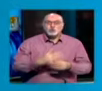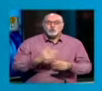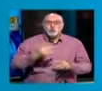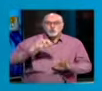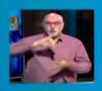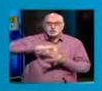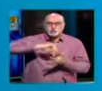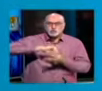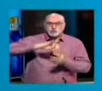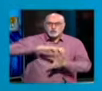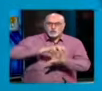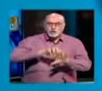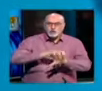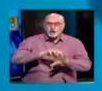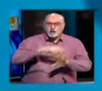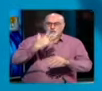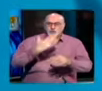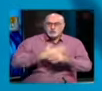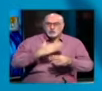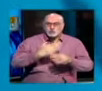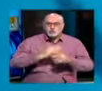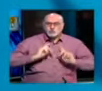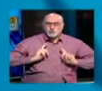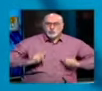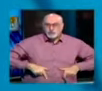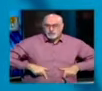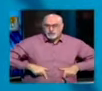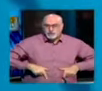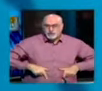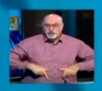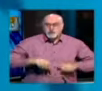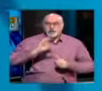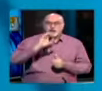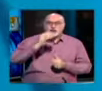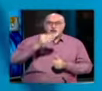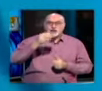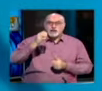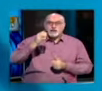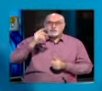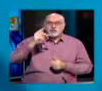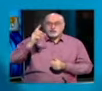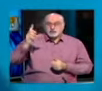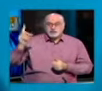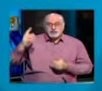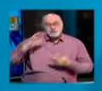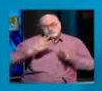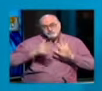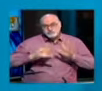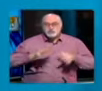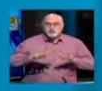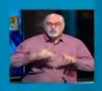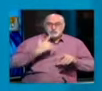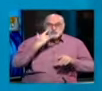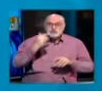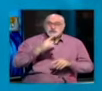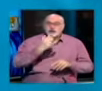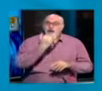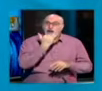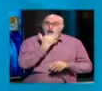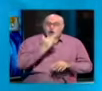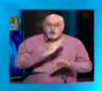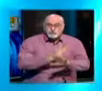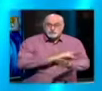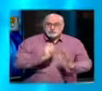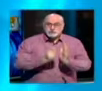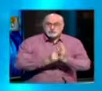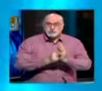المركز الولائي للتعليم والتكوين عن بعد المنتسبين إليه حسب الحالة بالخطأ المسجل قبل